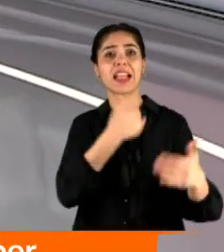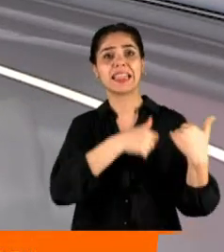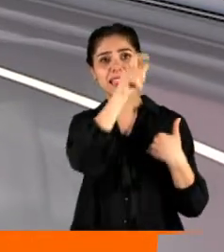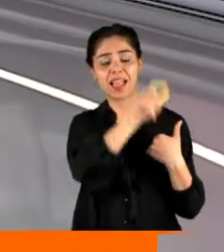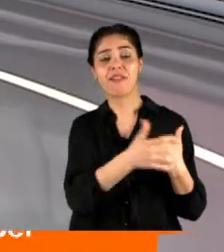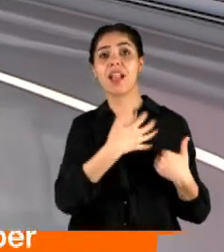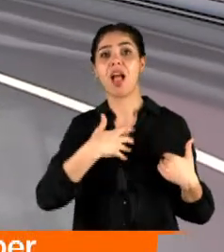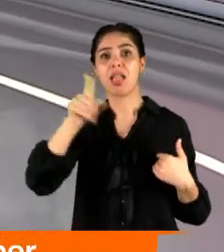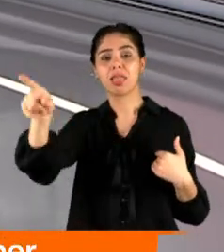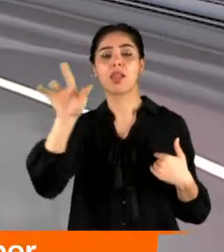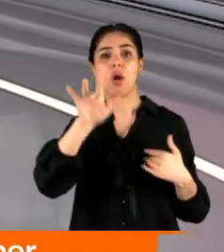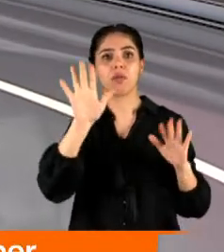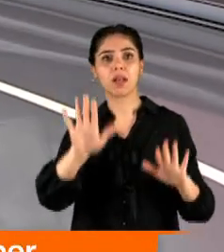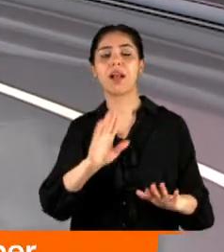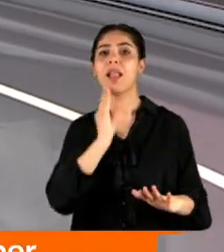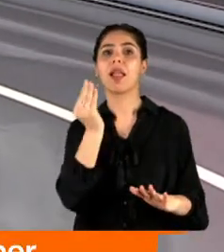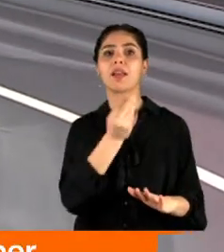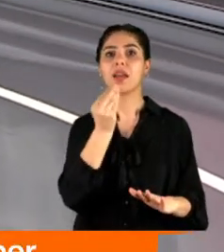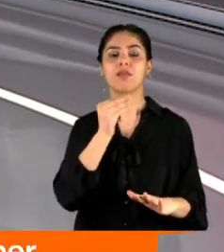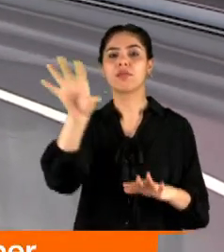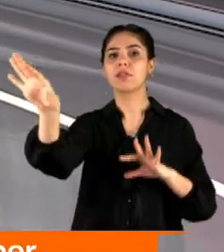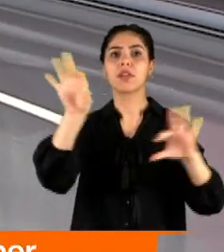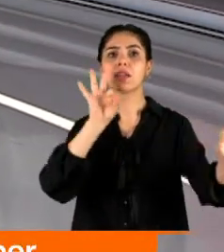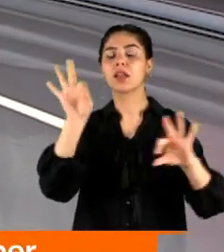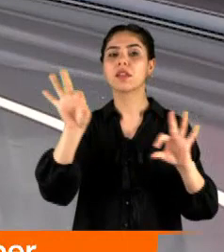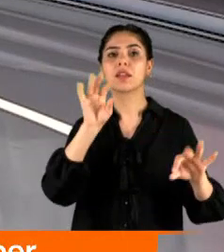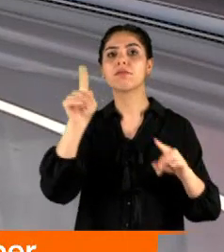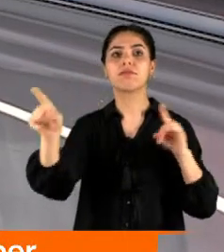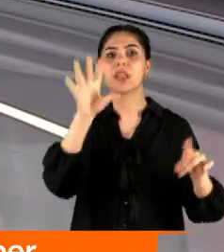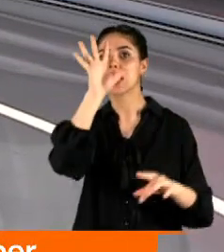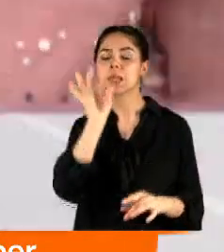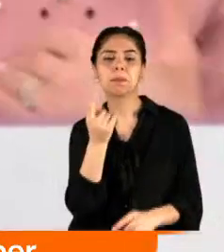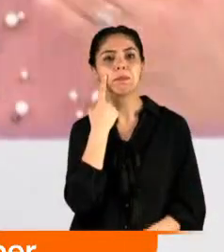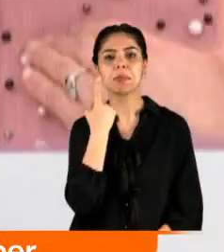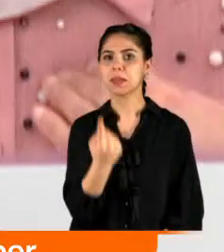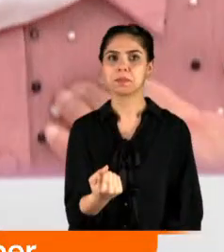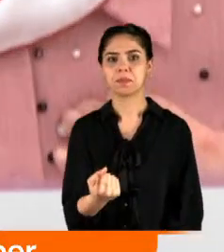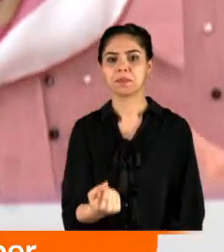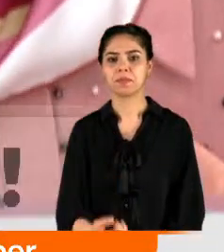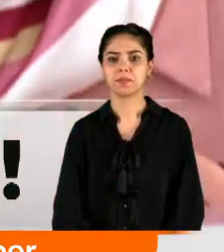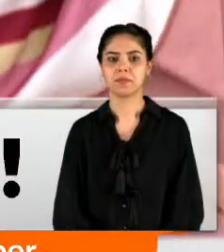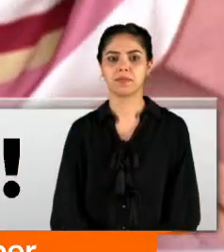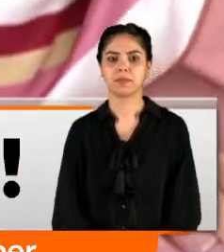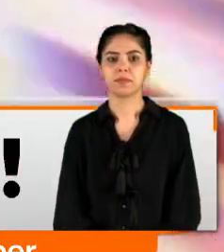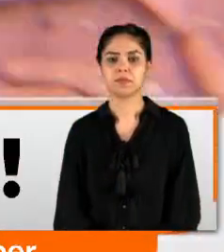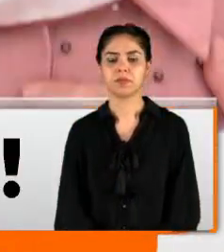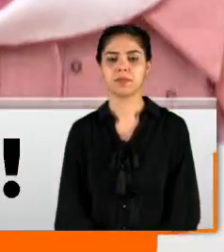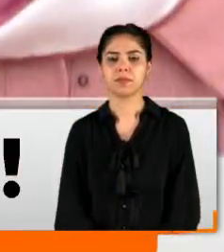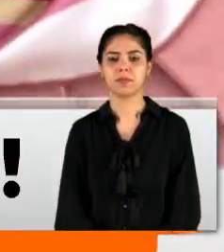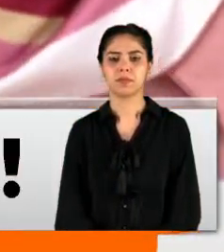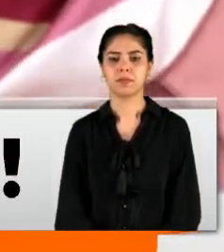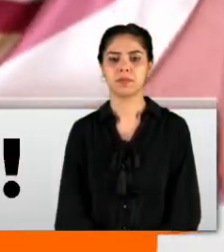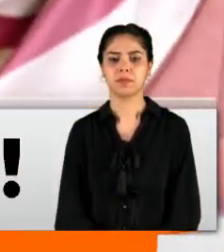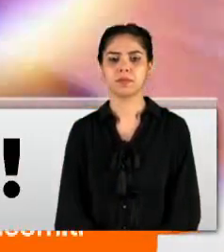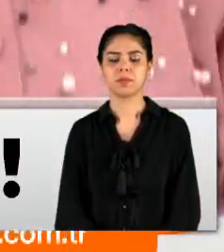annesi arasında kalan genç, bakın tercihini kimden yana kullandı. Benden soğutan Batuhan kızım,